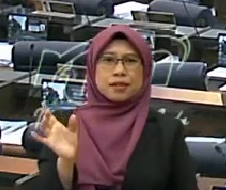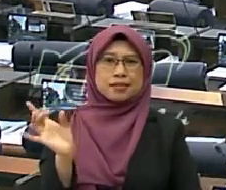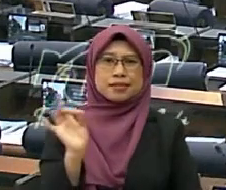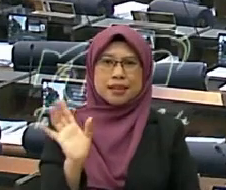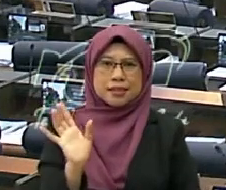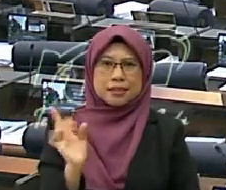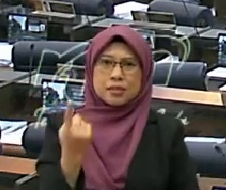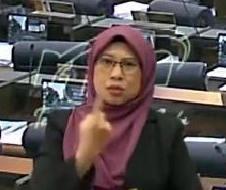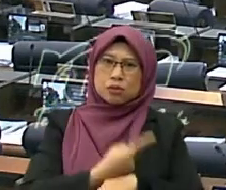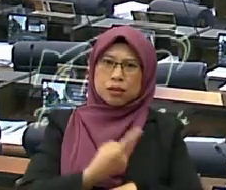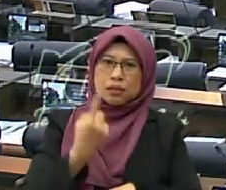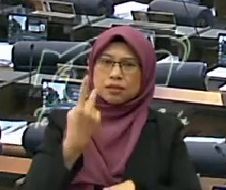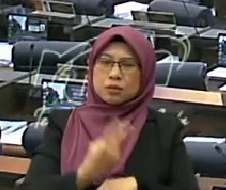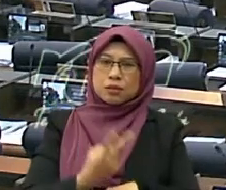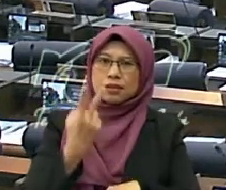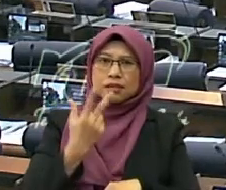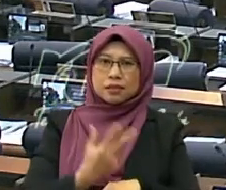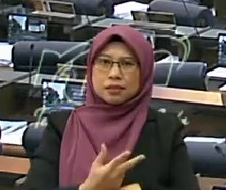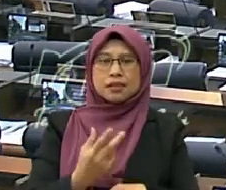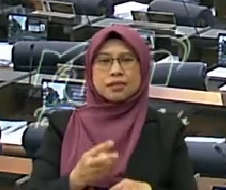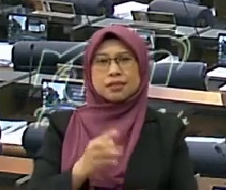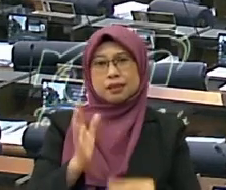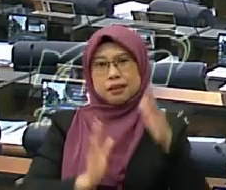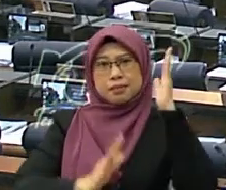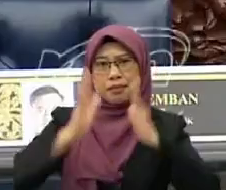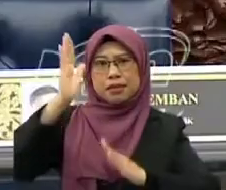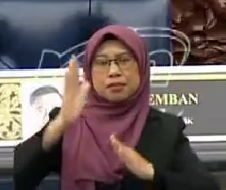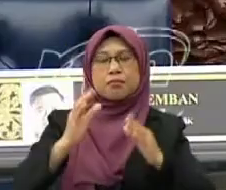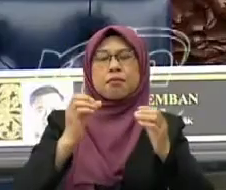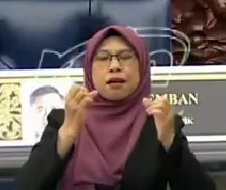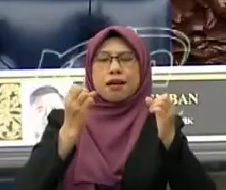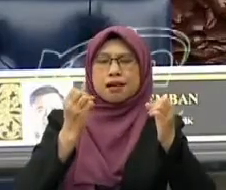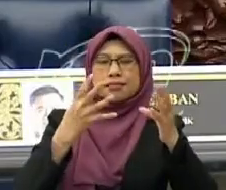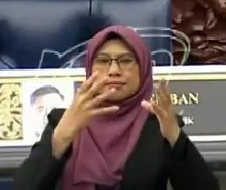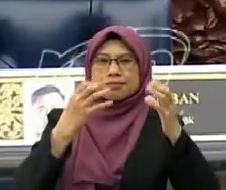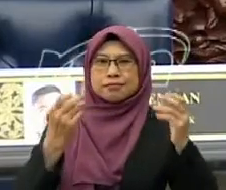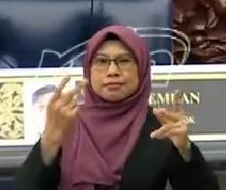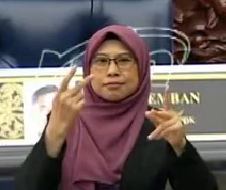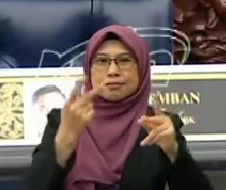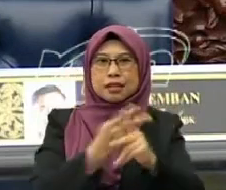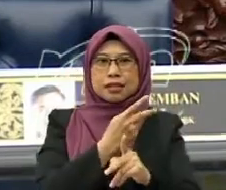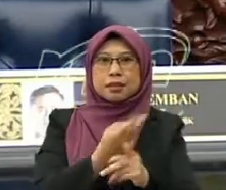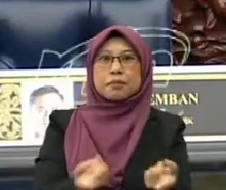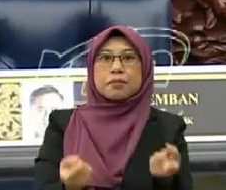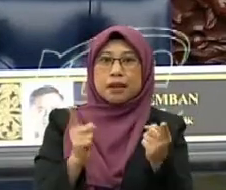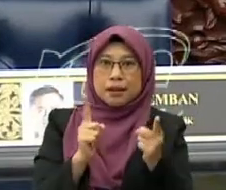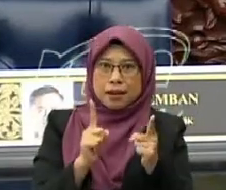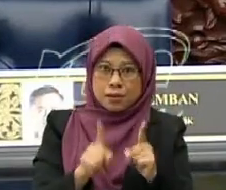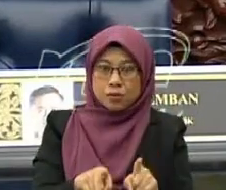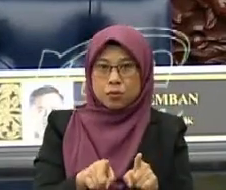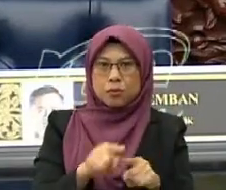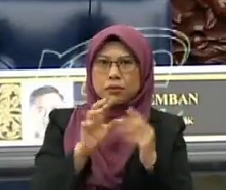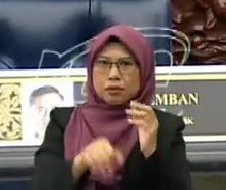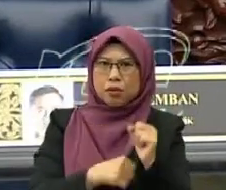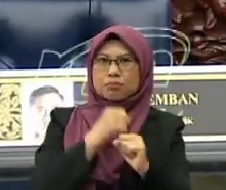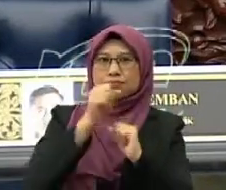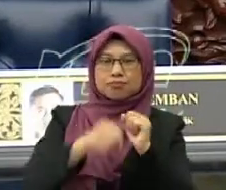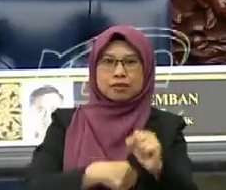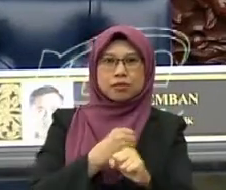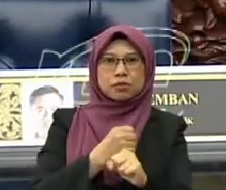di negara Malaysia dan 20 tahun 20 kali berlaku di negara Malaysia tapi Malangnya